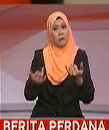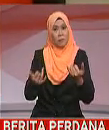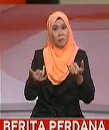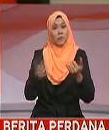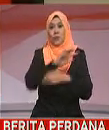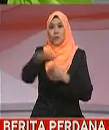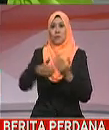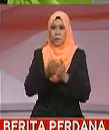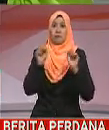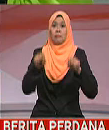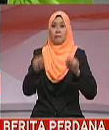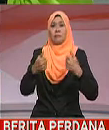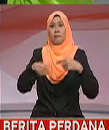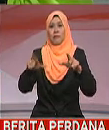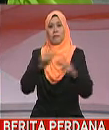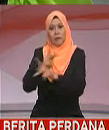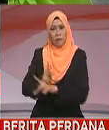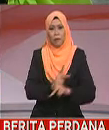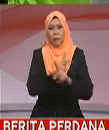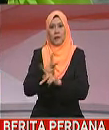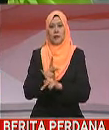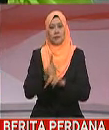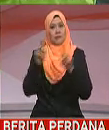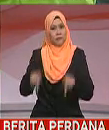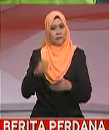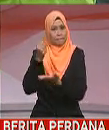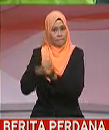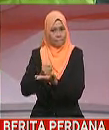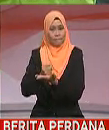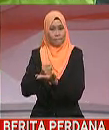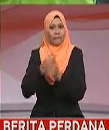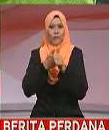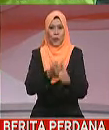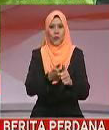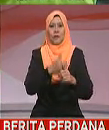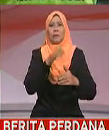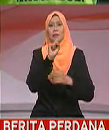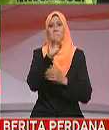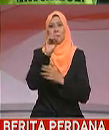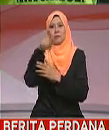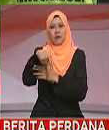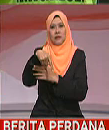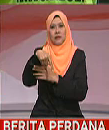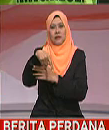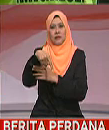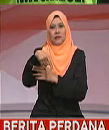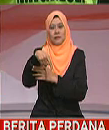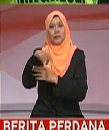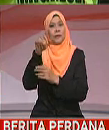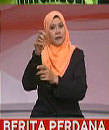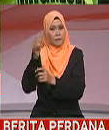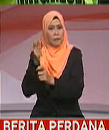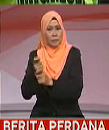Bagaimanapun, semuanya dibenarkan menerusi kawalan ketat pihak imigresen dengan mengikut prosedur operasi standard SOP